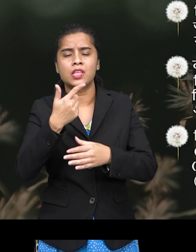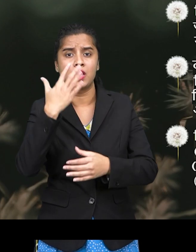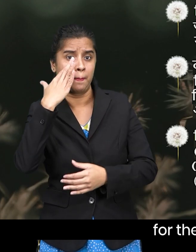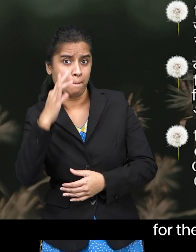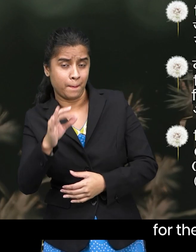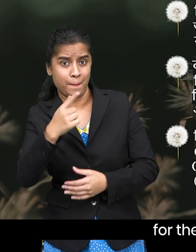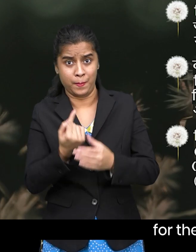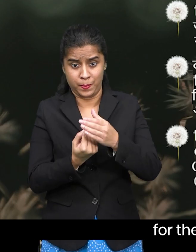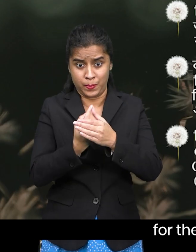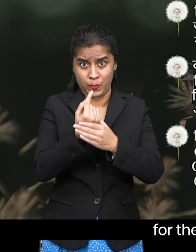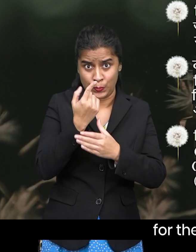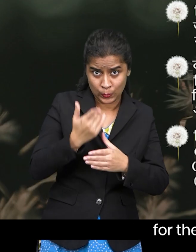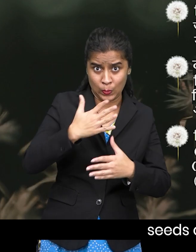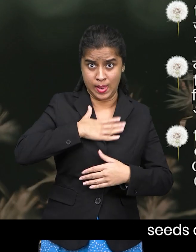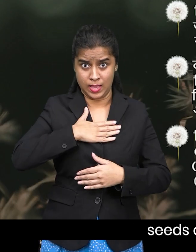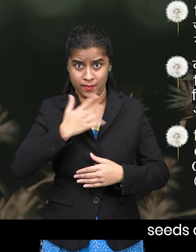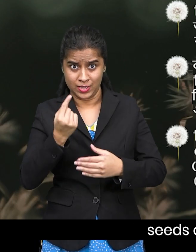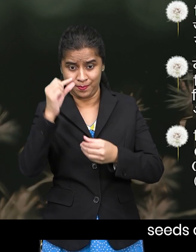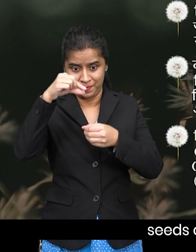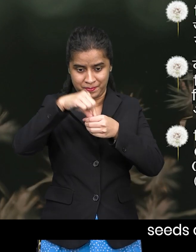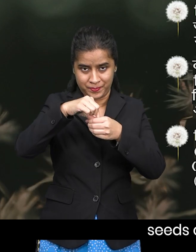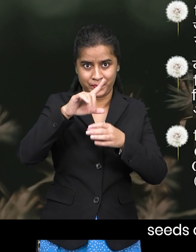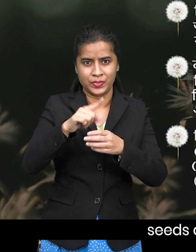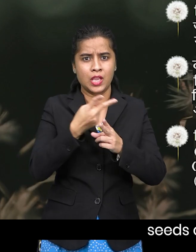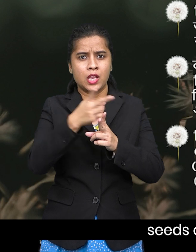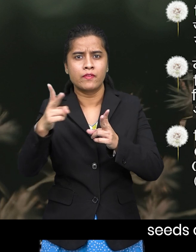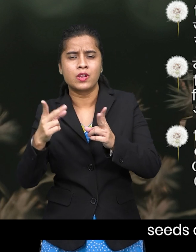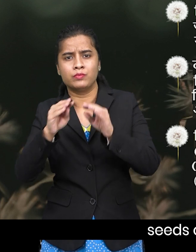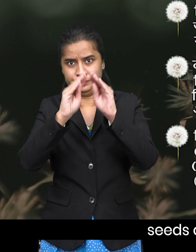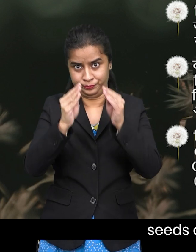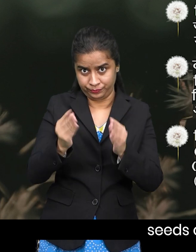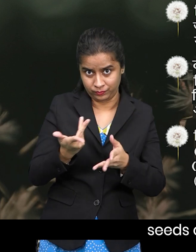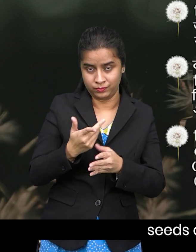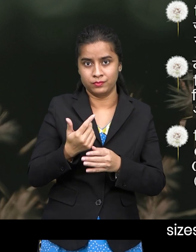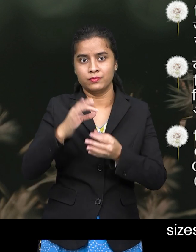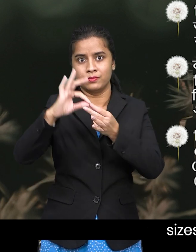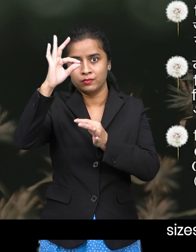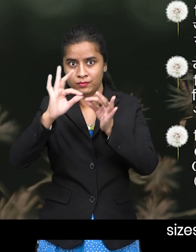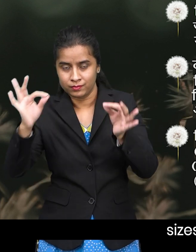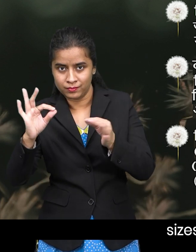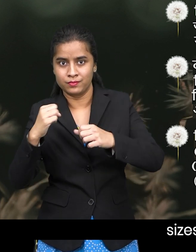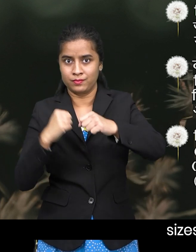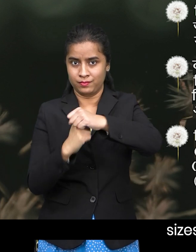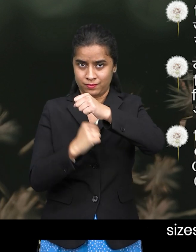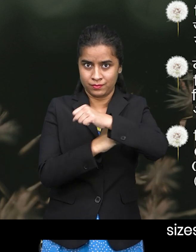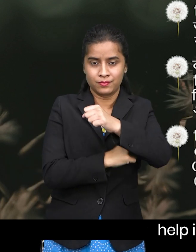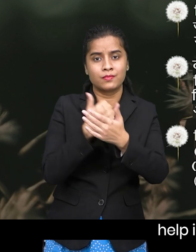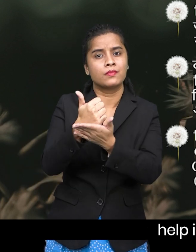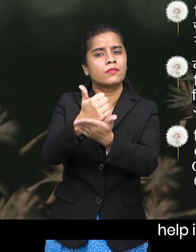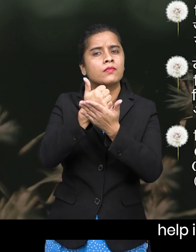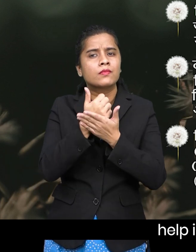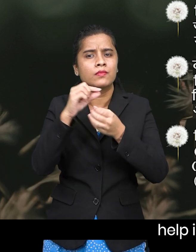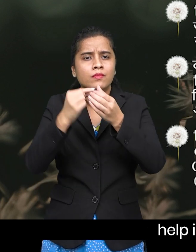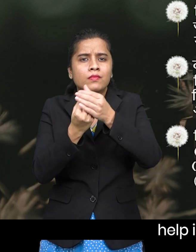वाढल्या तर किती बिया तयार होतील याचा विचार करा. 6 वर्षाच्या कालावधीसाठी असे झाले तर संपूर्ण जग मोहरीच्या